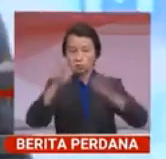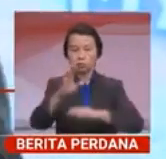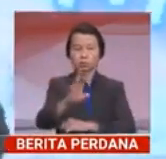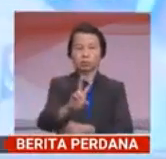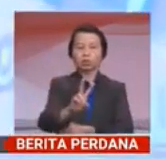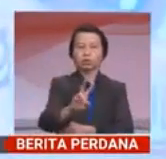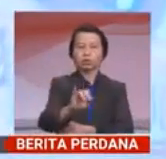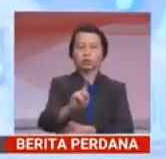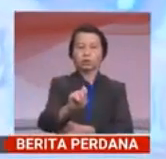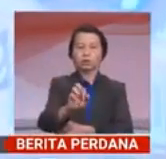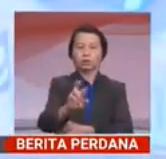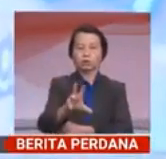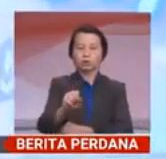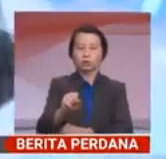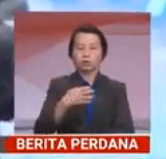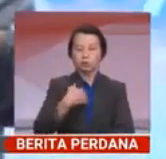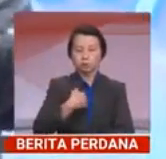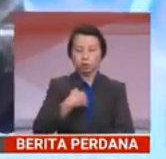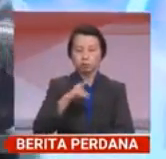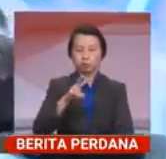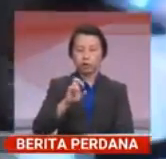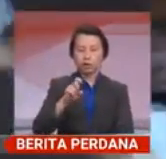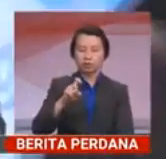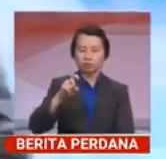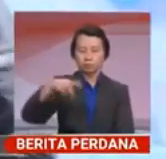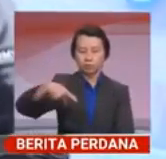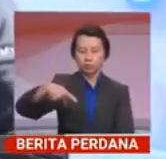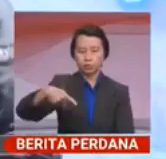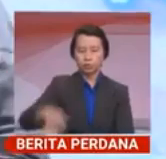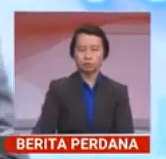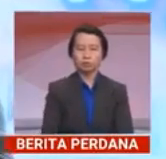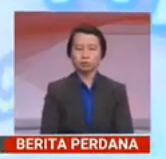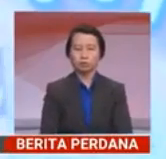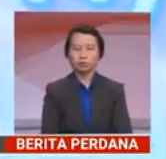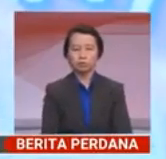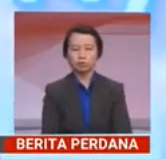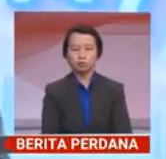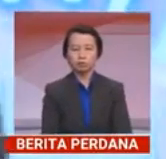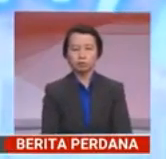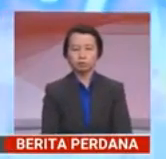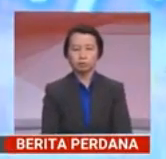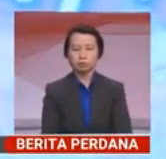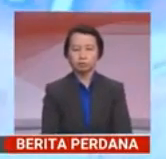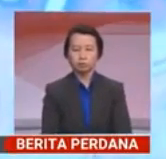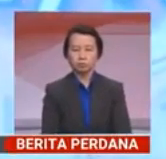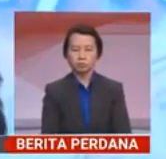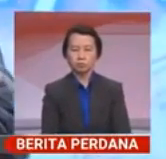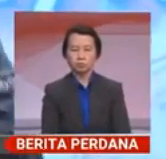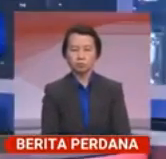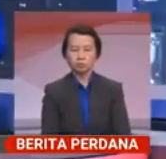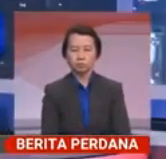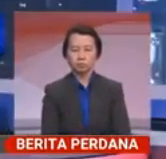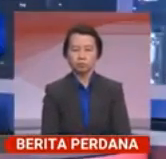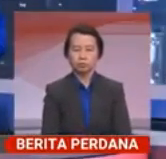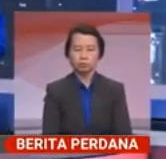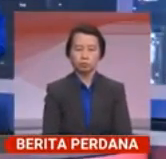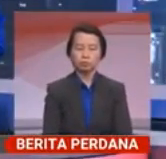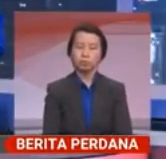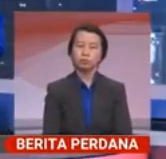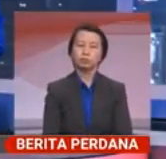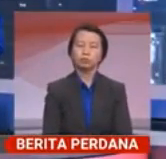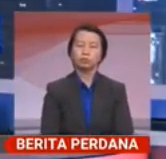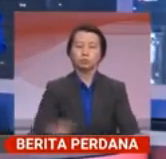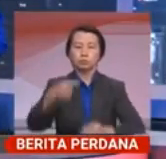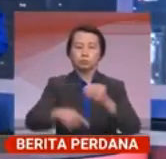Virtual Experience MyVXP. Terima kasih. Ini